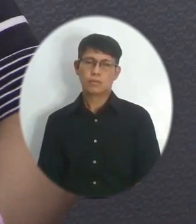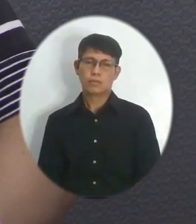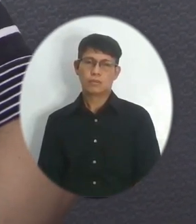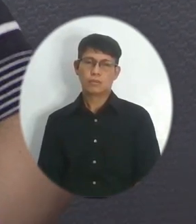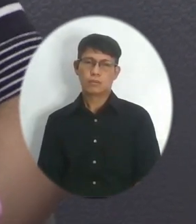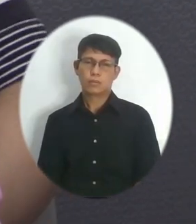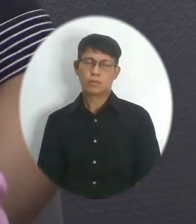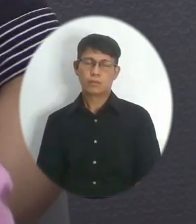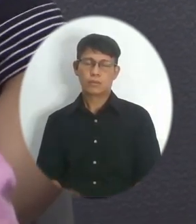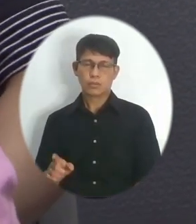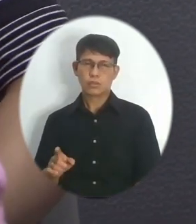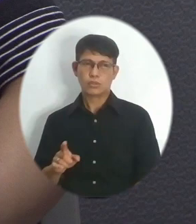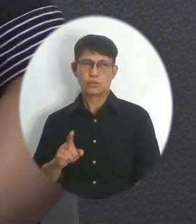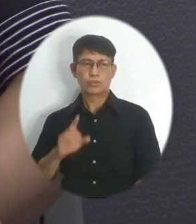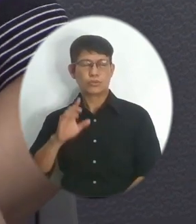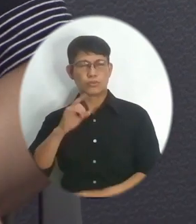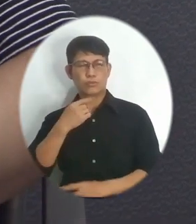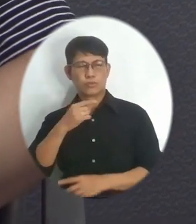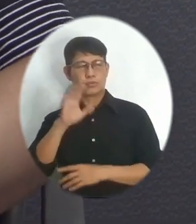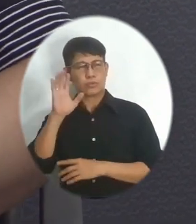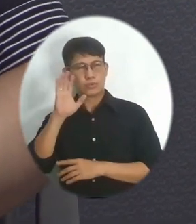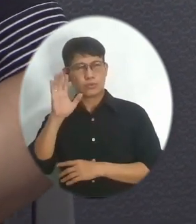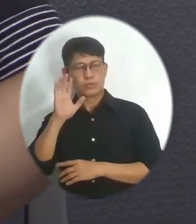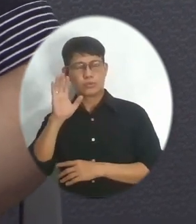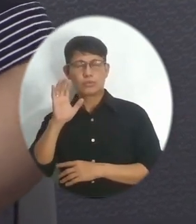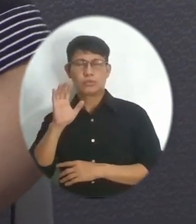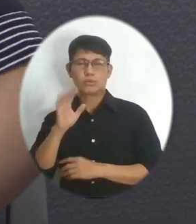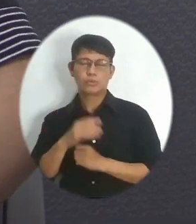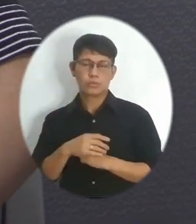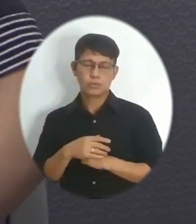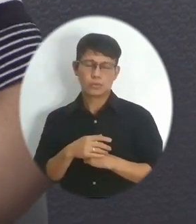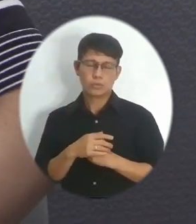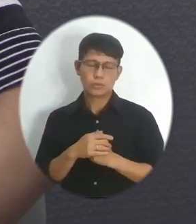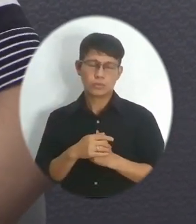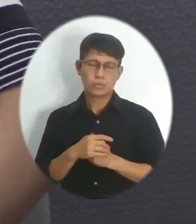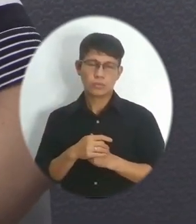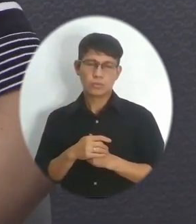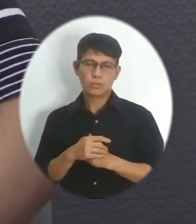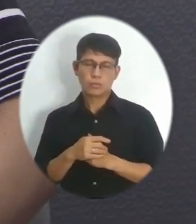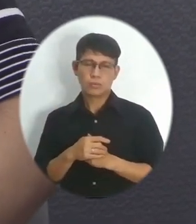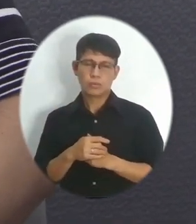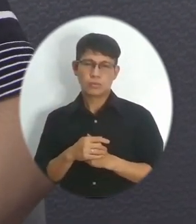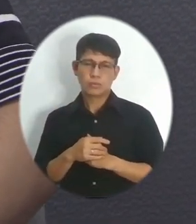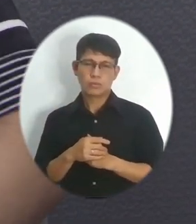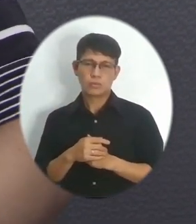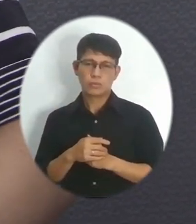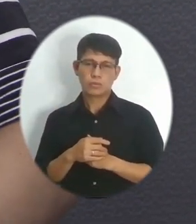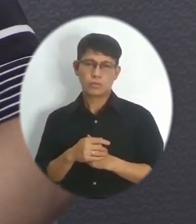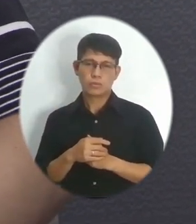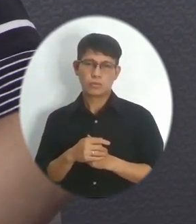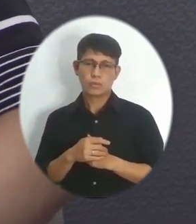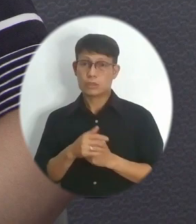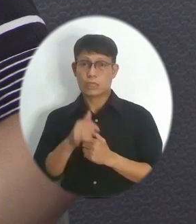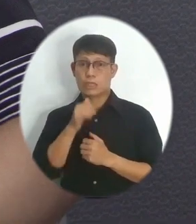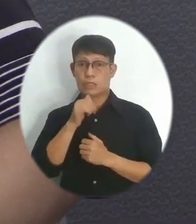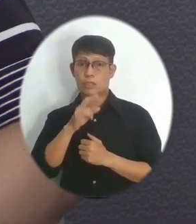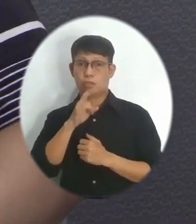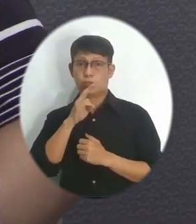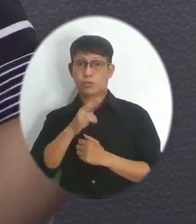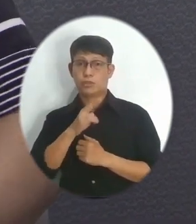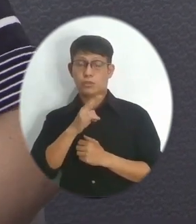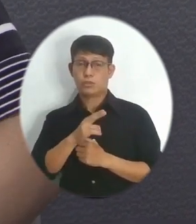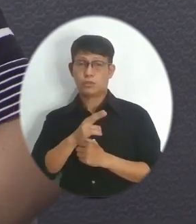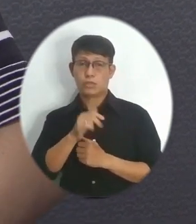Aside nga po sa nag-greet siya and sa condition niya present. Hey! Ayun po. Hindi rin natin